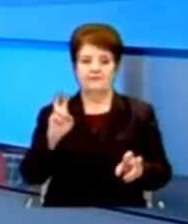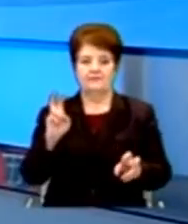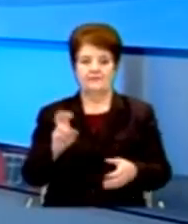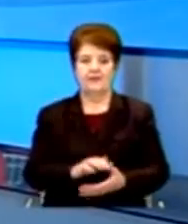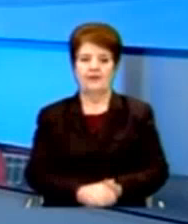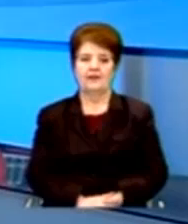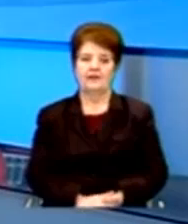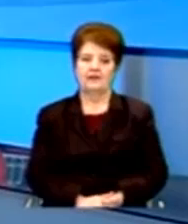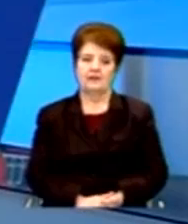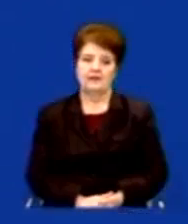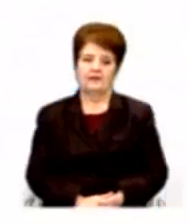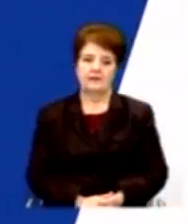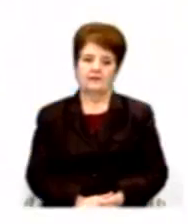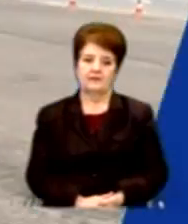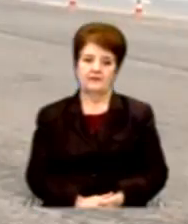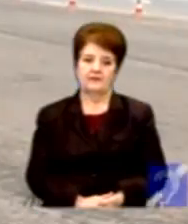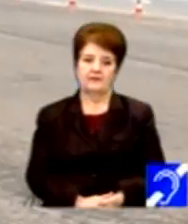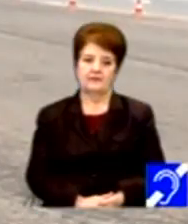ediției.